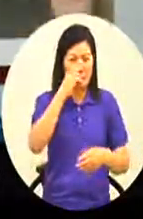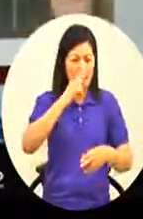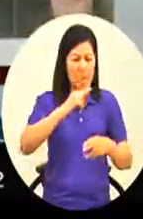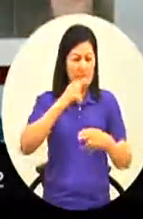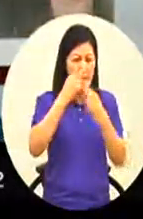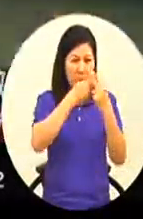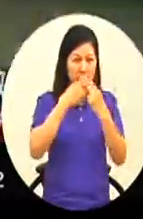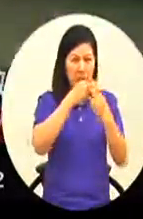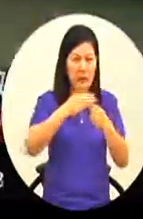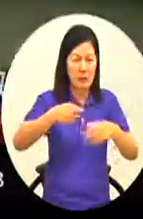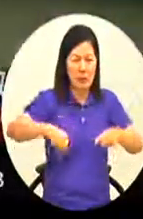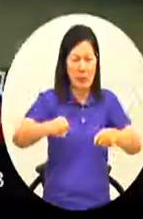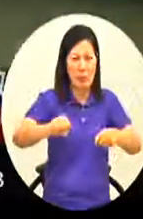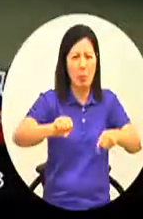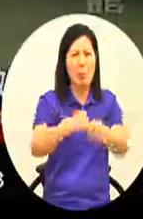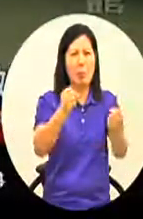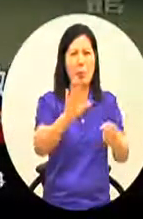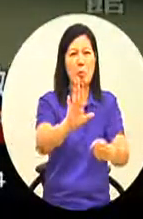场抛锚，